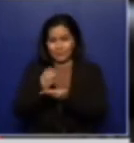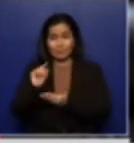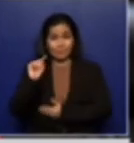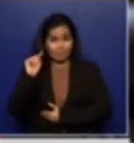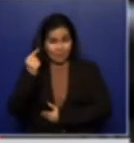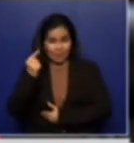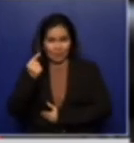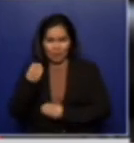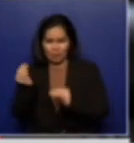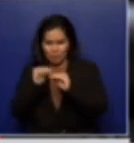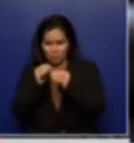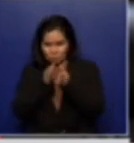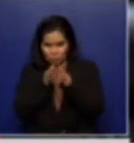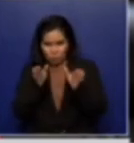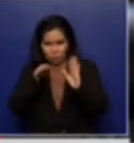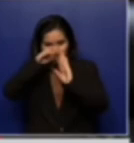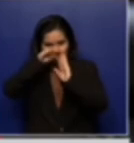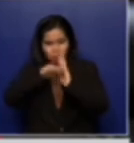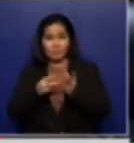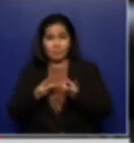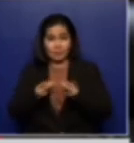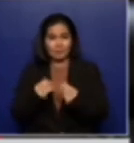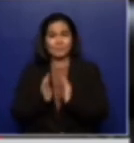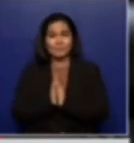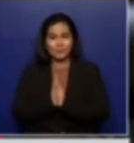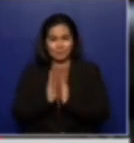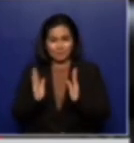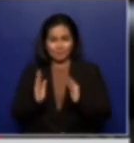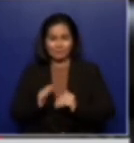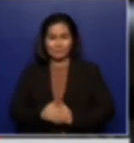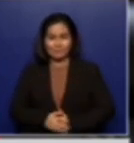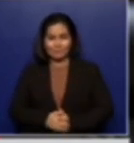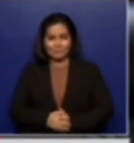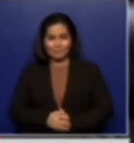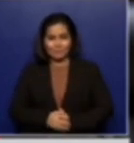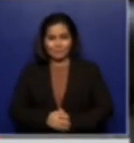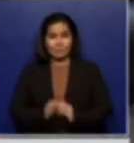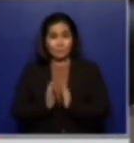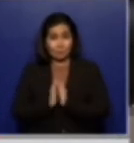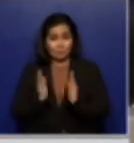พิ่มความรอบคอบมากกว่านี้ขอบคุณครับ ขอบคุณครับ